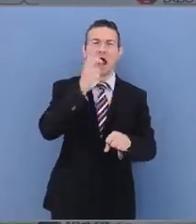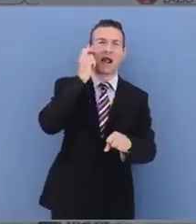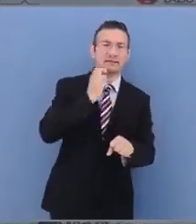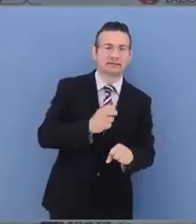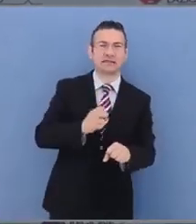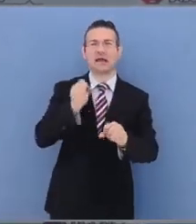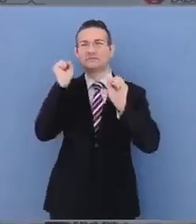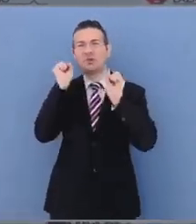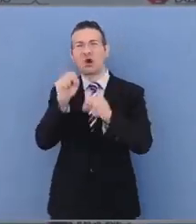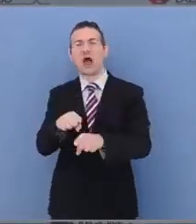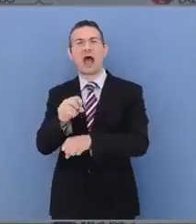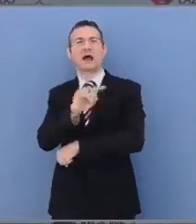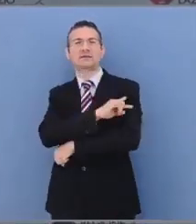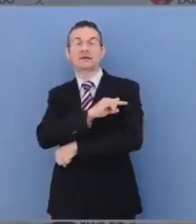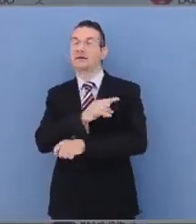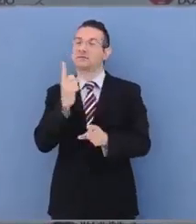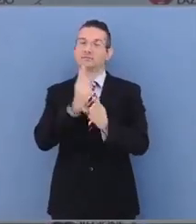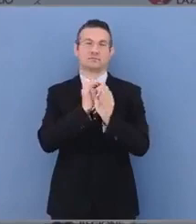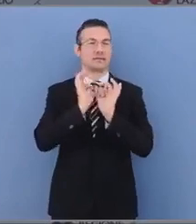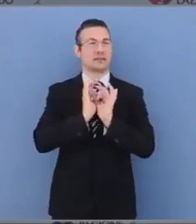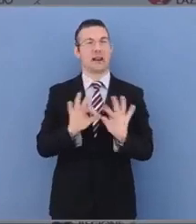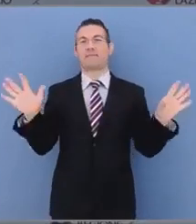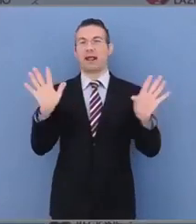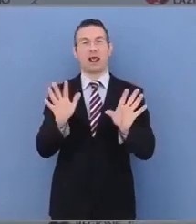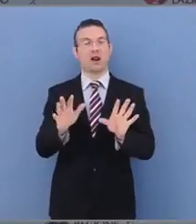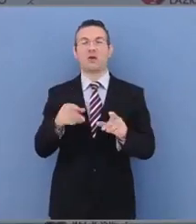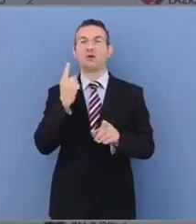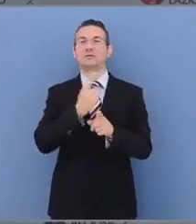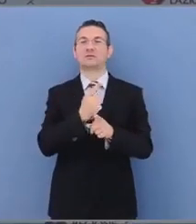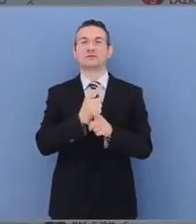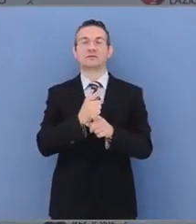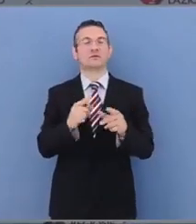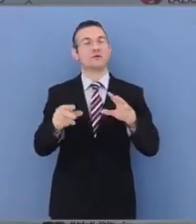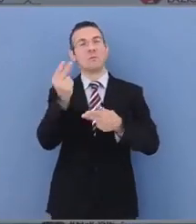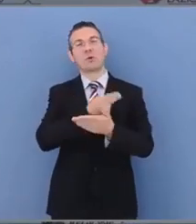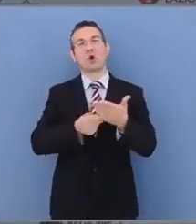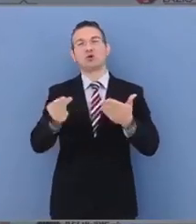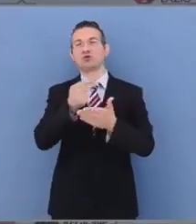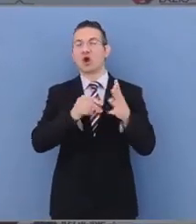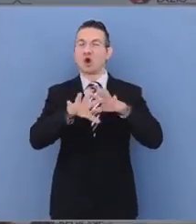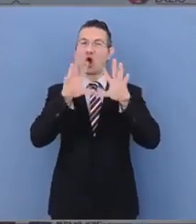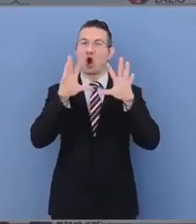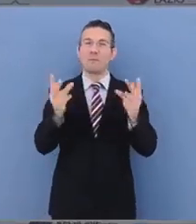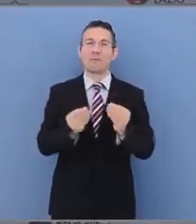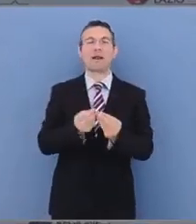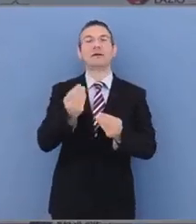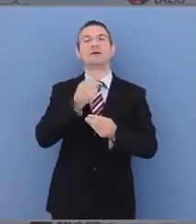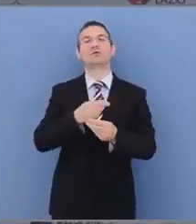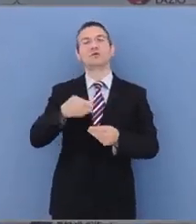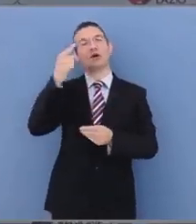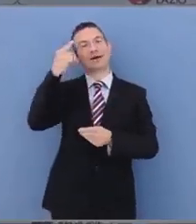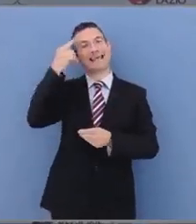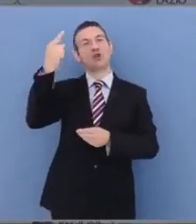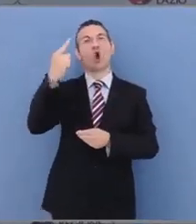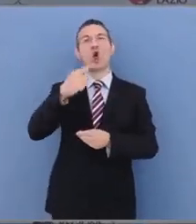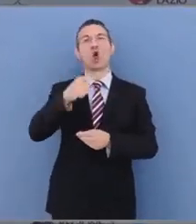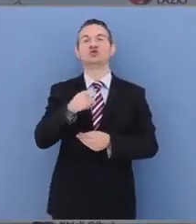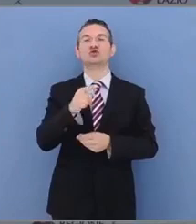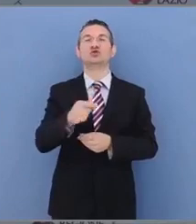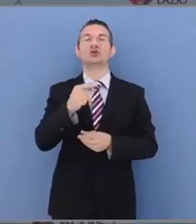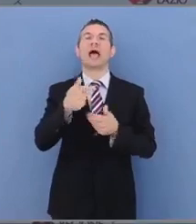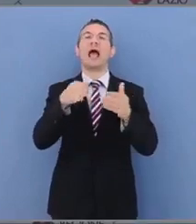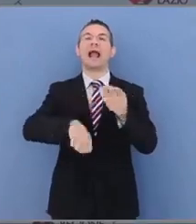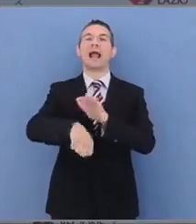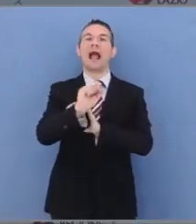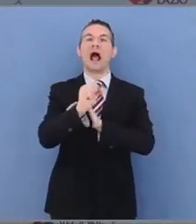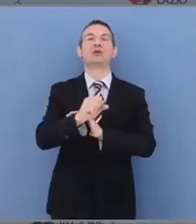Liberarlo partendo a 360 gradi con un progetto olistico, e quindi partendo dalla metodologia del calcio sociale, che vuole costruire dei campioni di